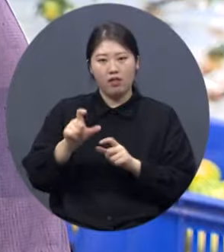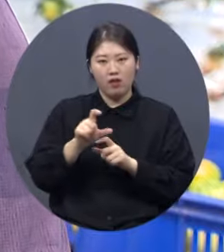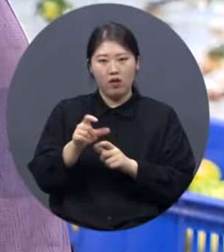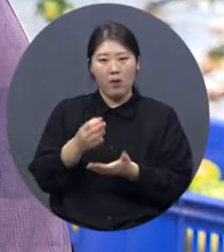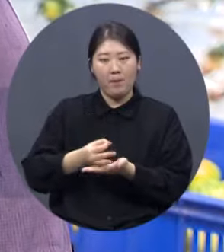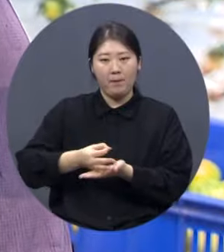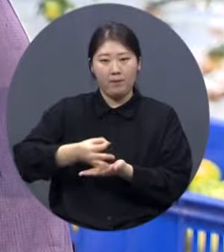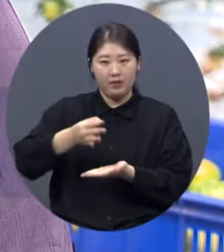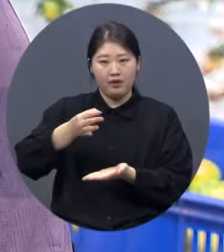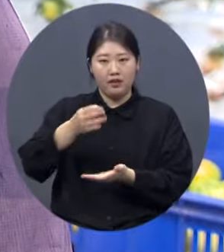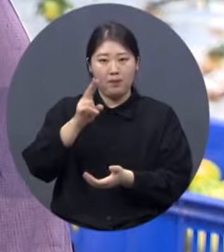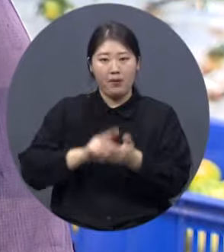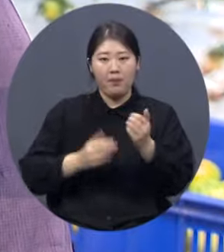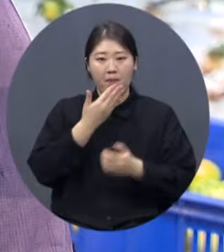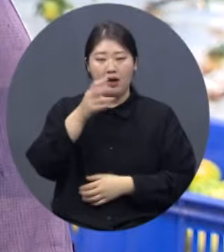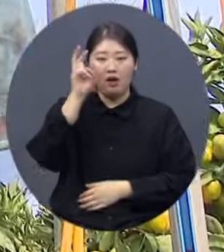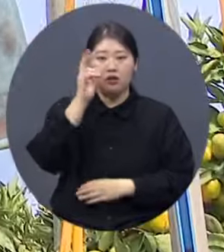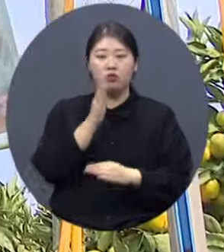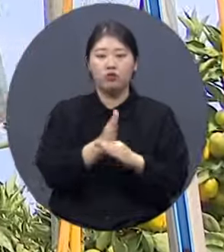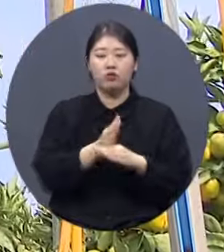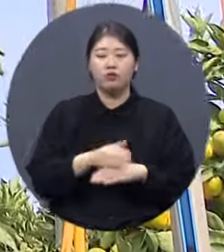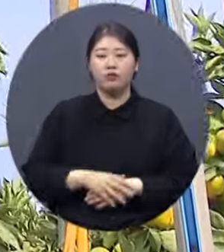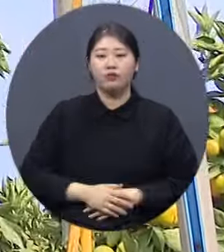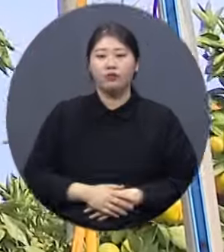좀 높지 않을까 하는 그런 예상을 해보고 있습니다.